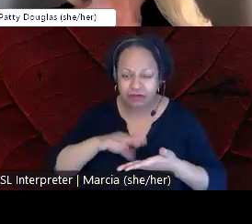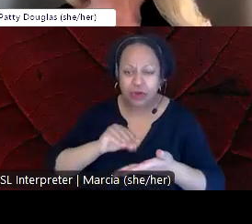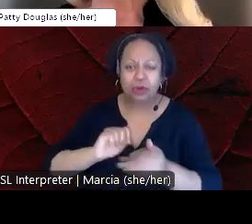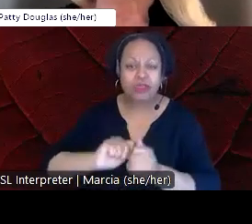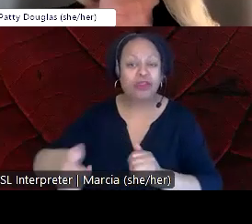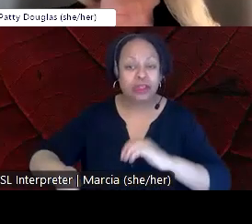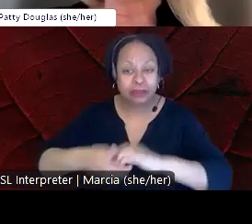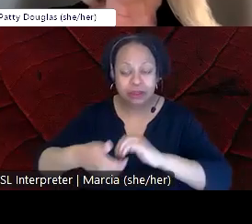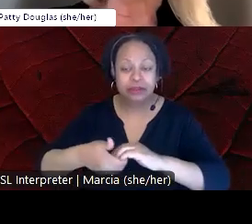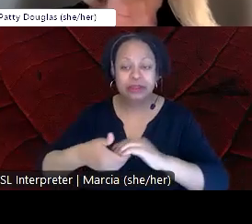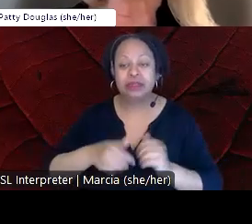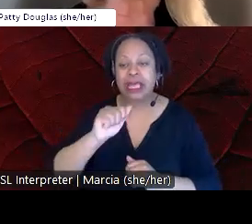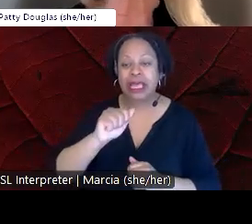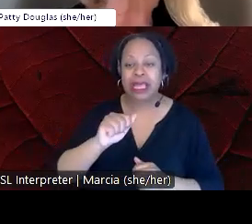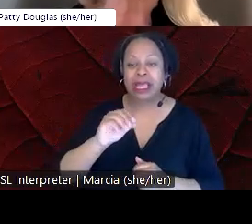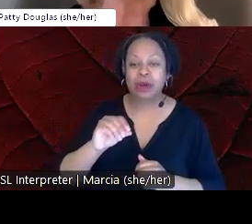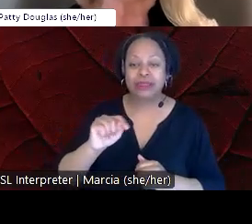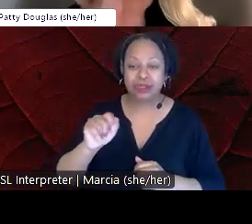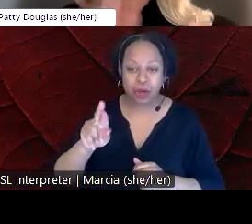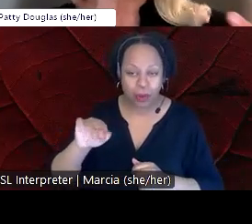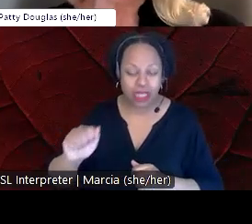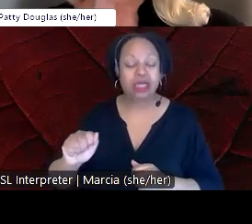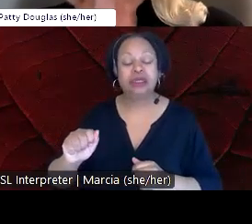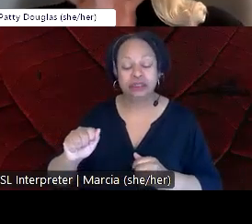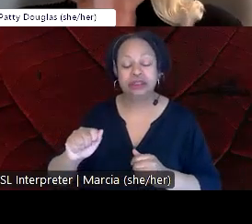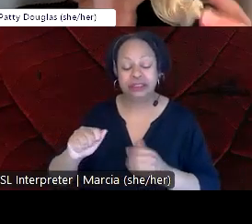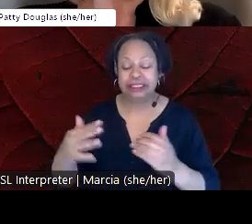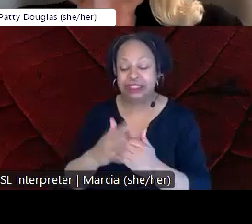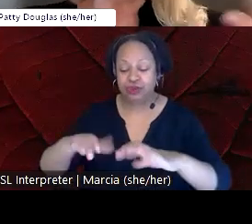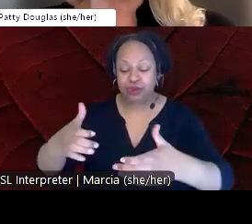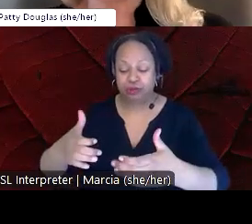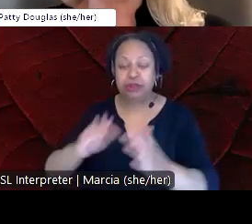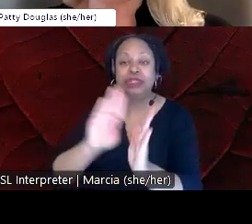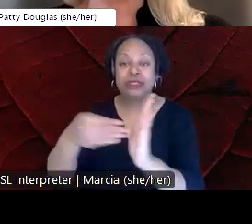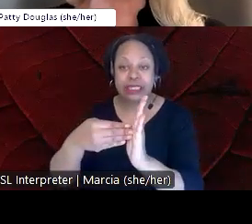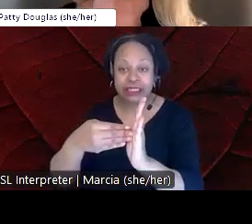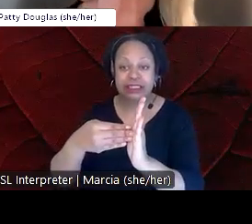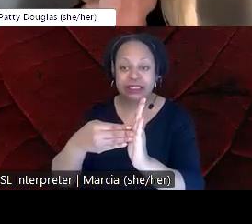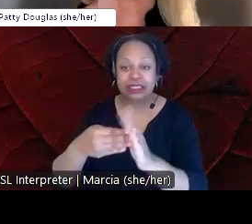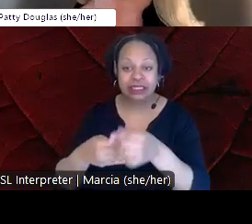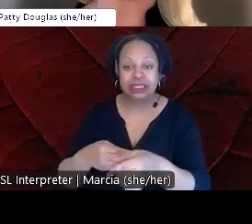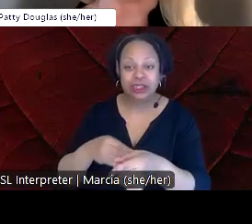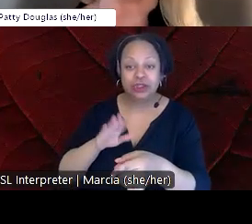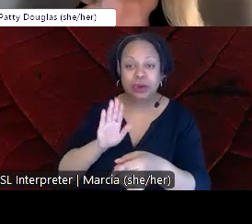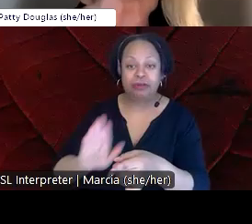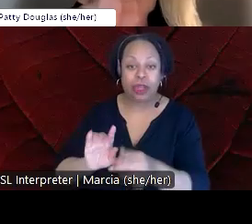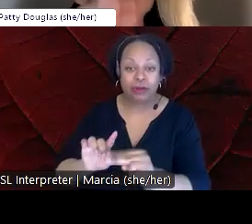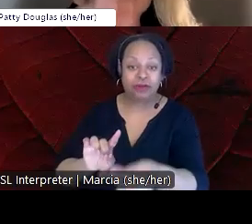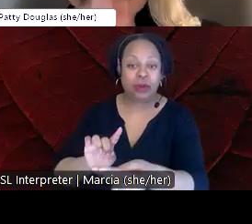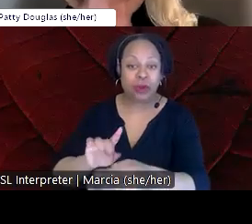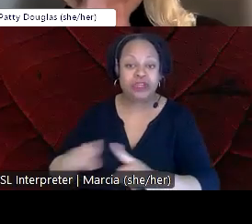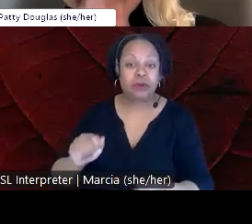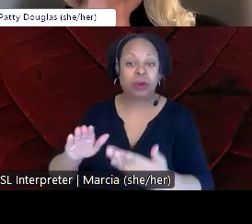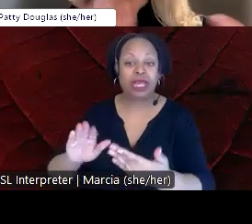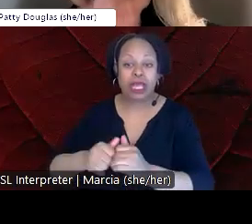part d'autres collaborateurs à Tawak. Donc, c'est un autre espace, c'est une autre façon